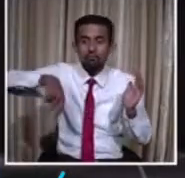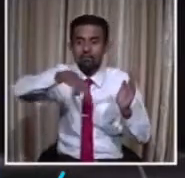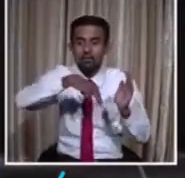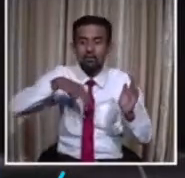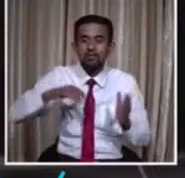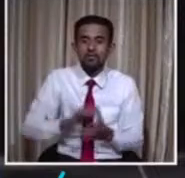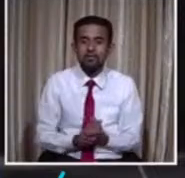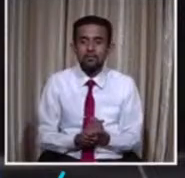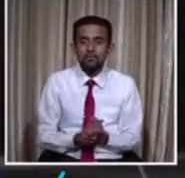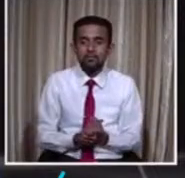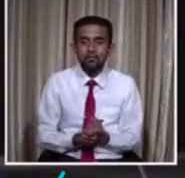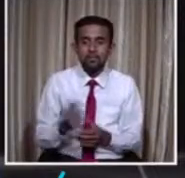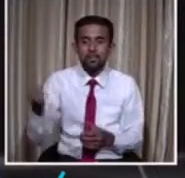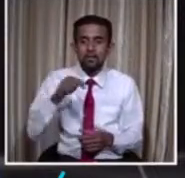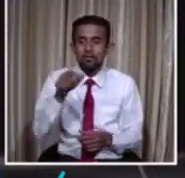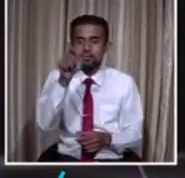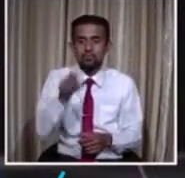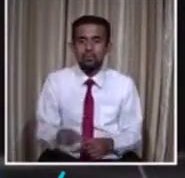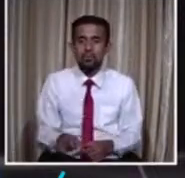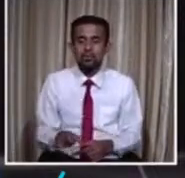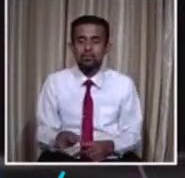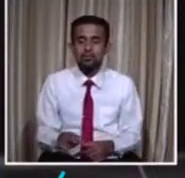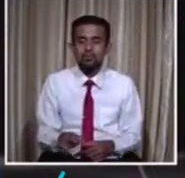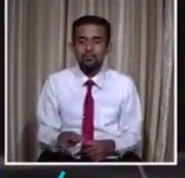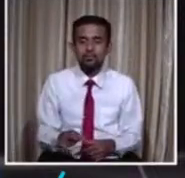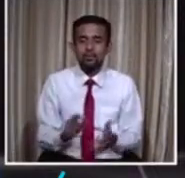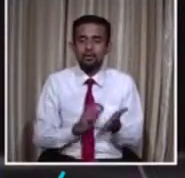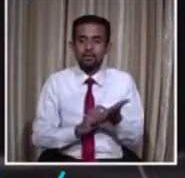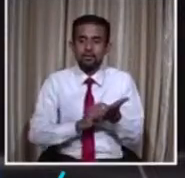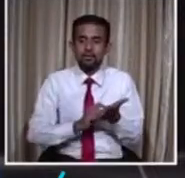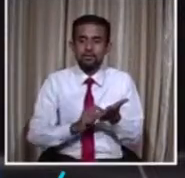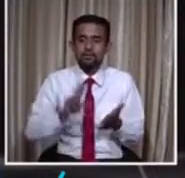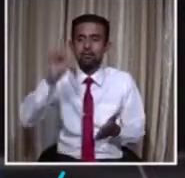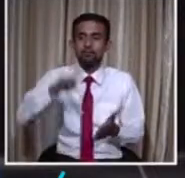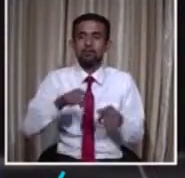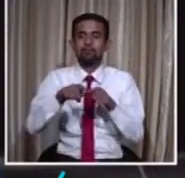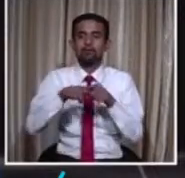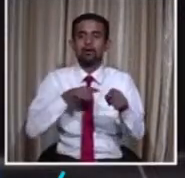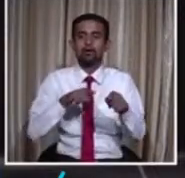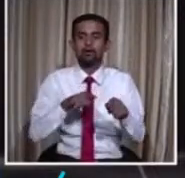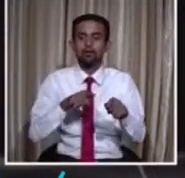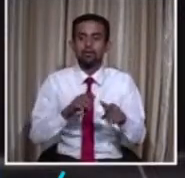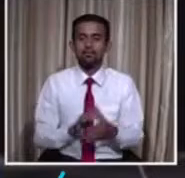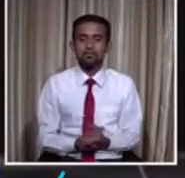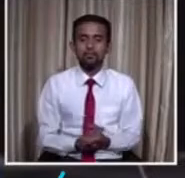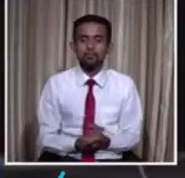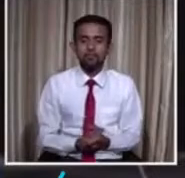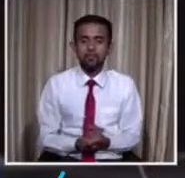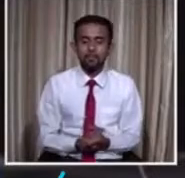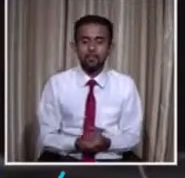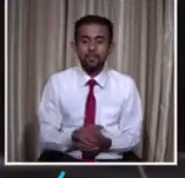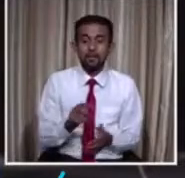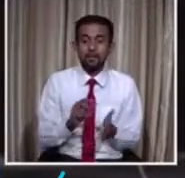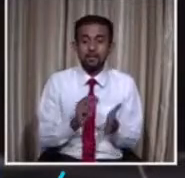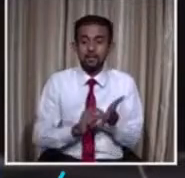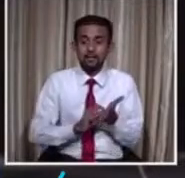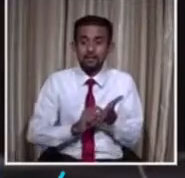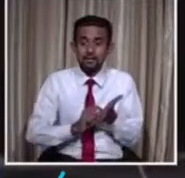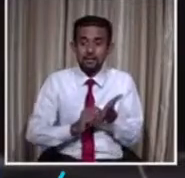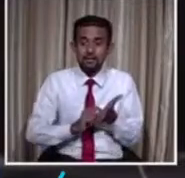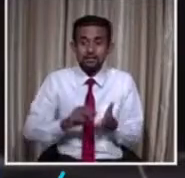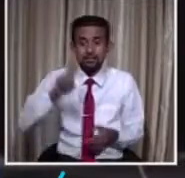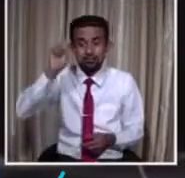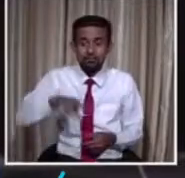ini la, ini mahap minya balan logo, lotera iya agni adu nani, itu mat lotera iya dicekat api perasaan ne